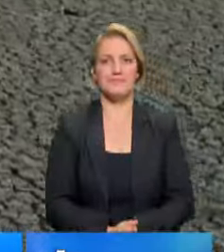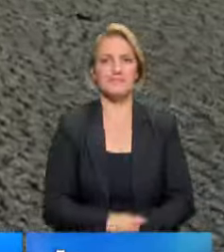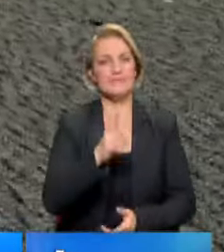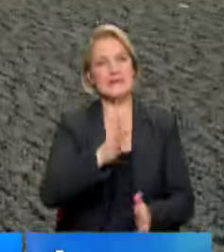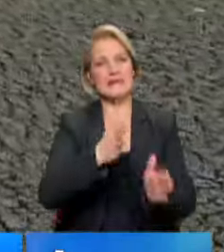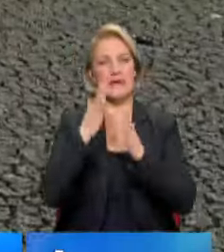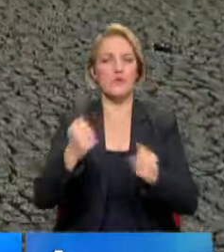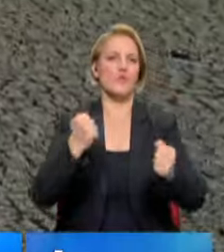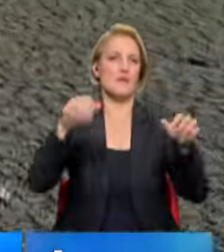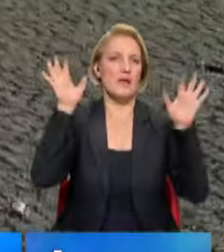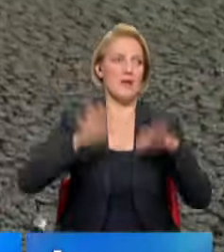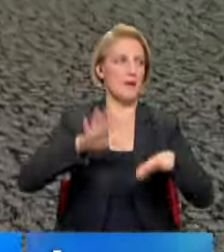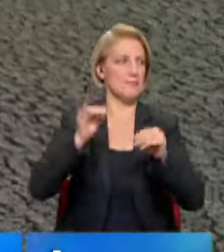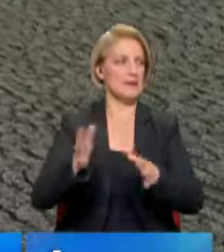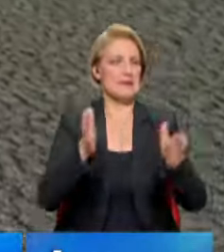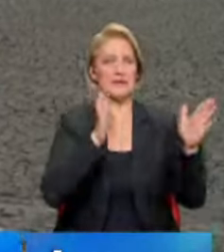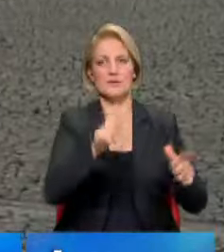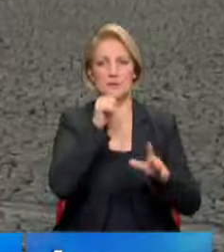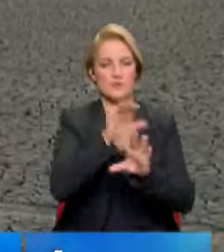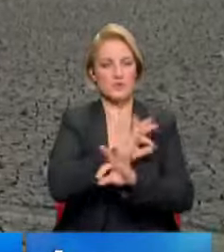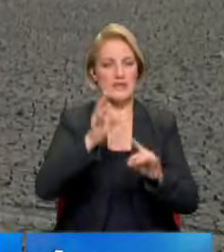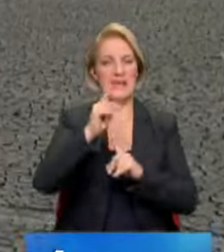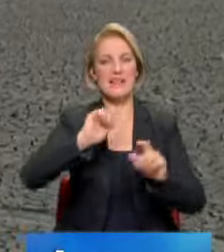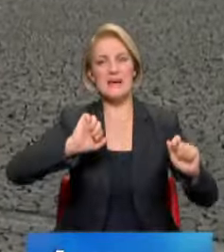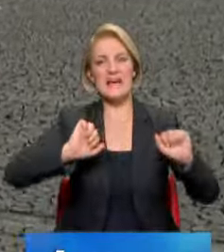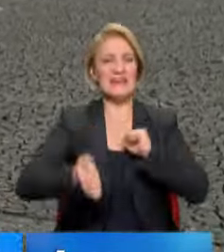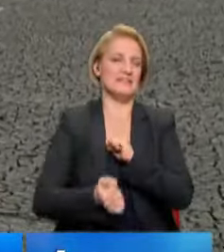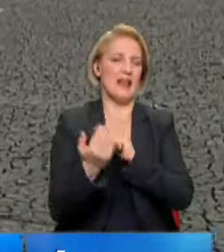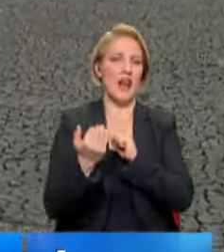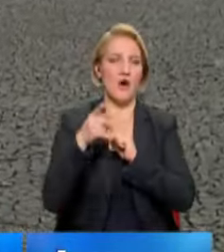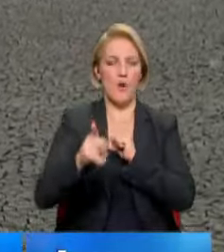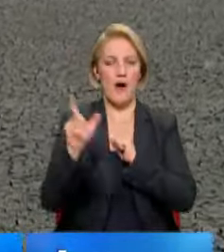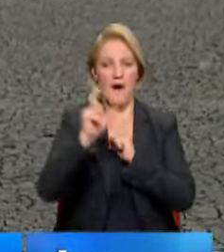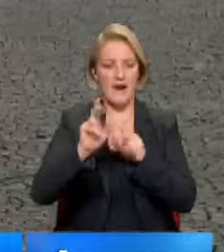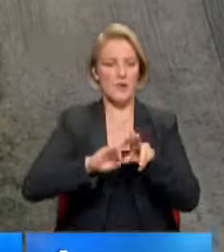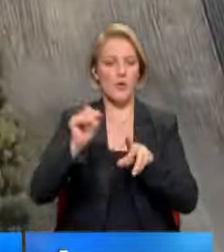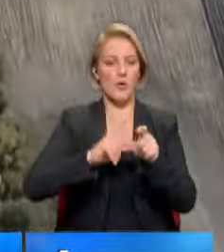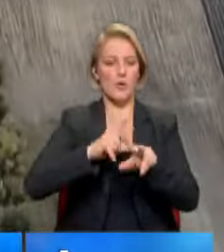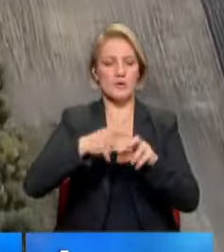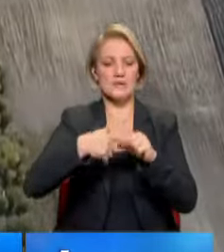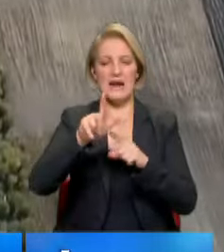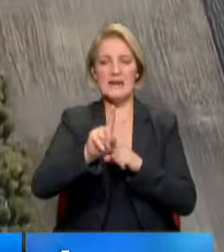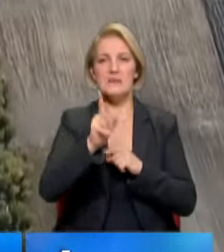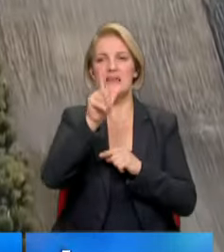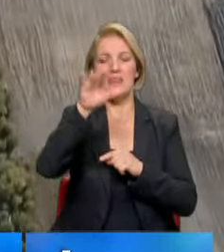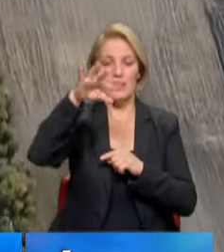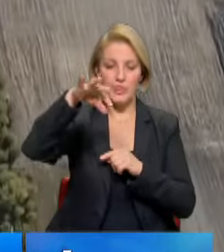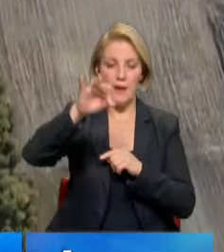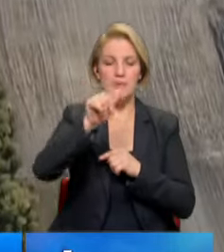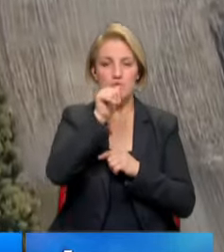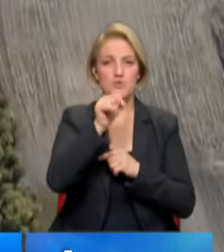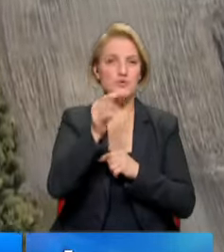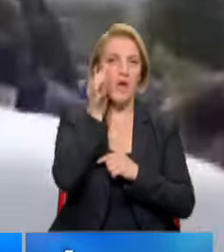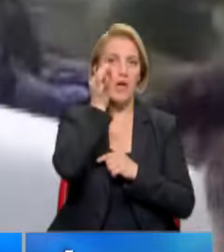Bir yanda kuvvetli yağışlar, bir yanda kuraklık, iklim krizinin ayak sesleri. Aydın Koçarlı'da bir damla suya hasret kaldı Kızılkaya